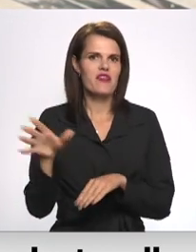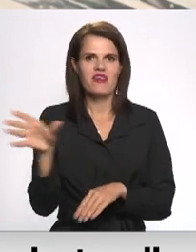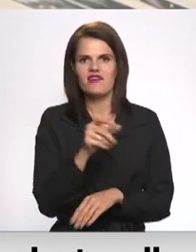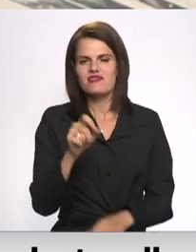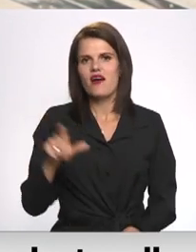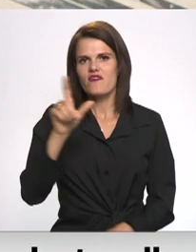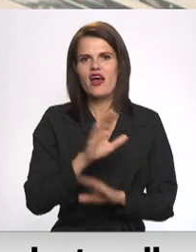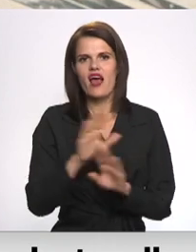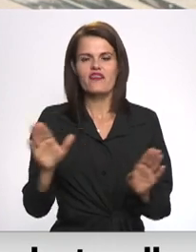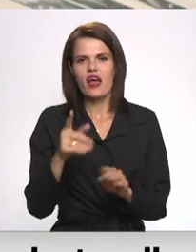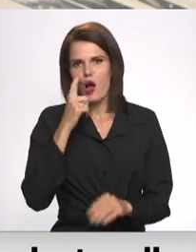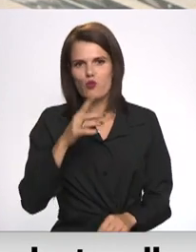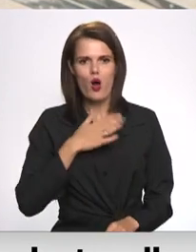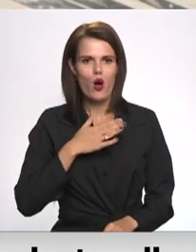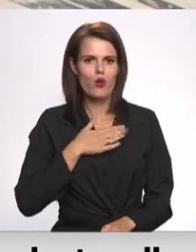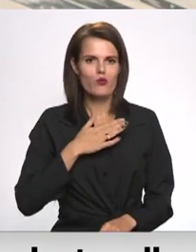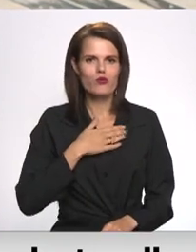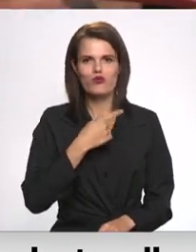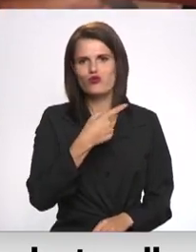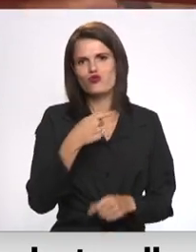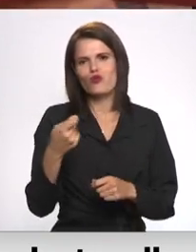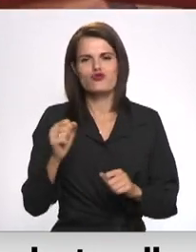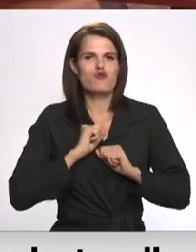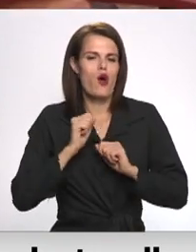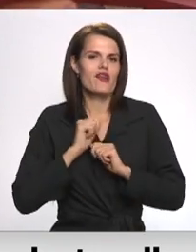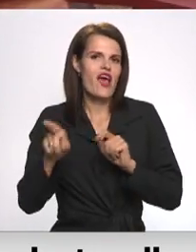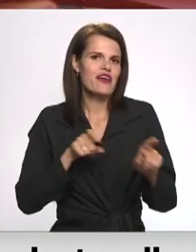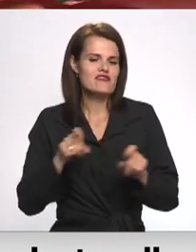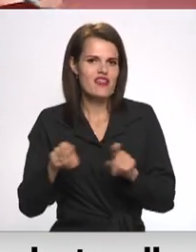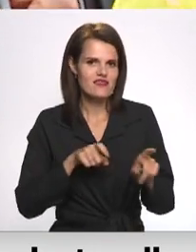vairāk nekā no mūsu hokeja vai basketbola valsts izlasē.